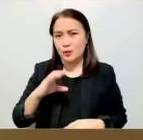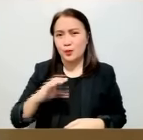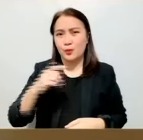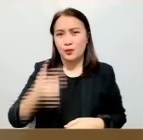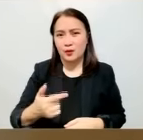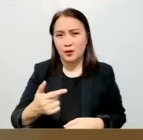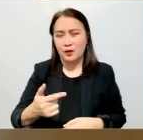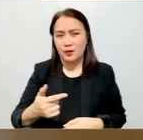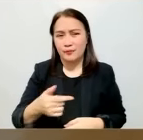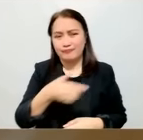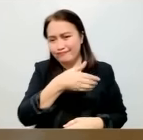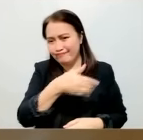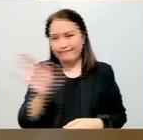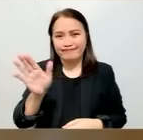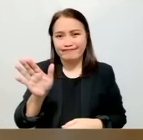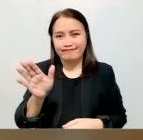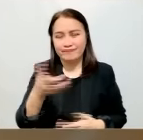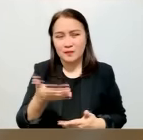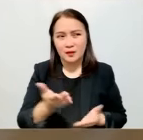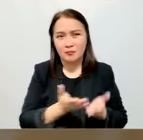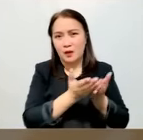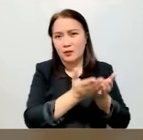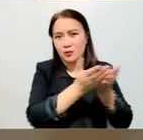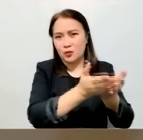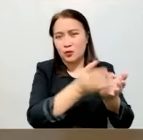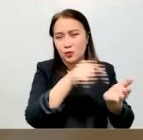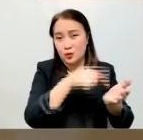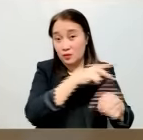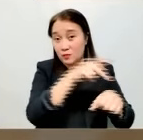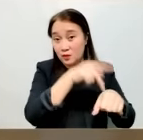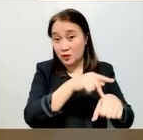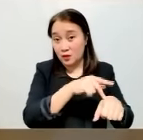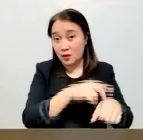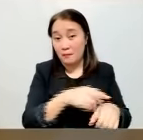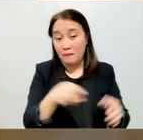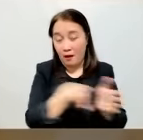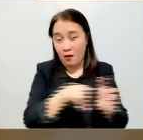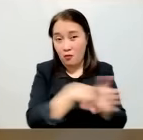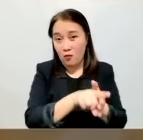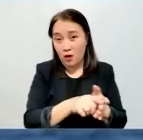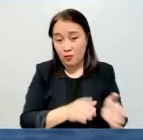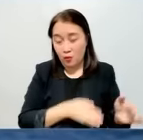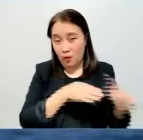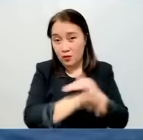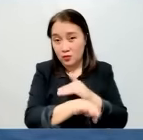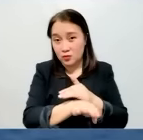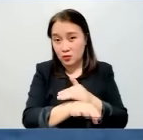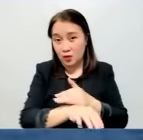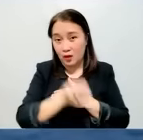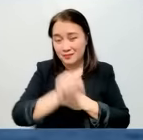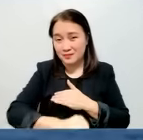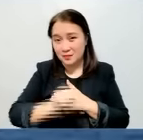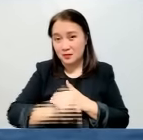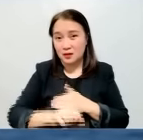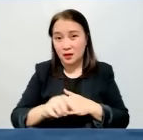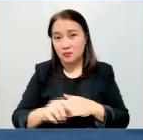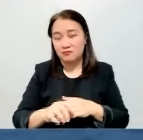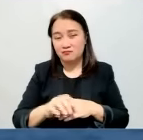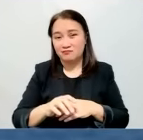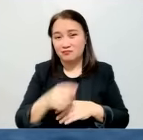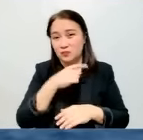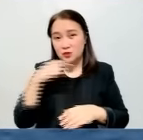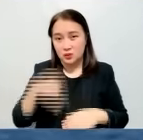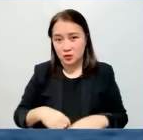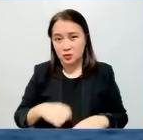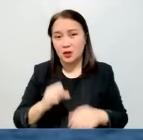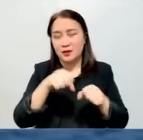pinatalsik umano nila ang barko ng Pilipinas na illegal daw na pumasok sa South China Sea. Ang The Global Times sa isang online tabloid